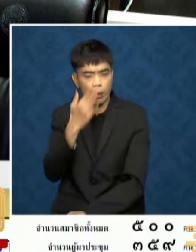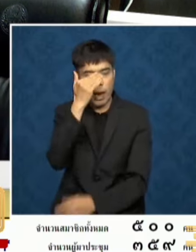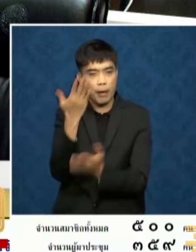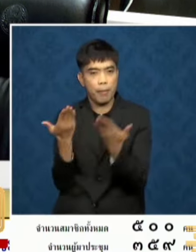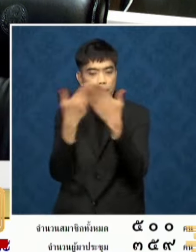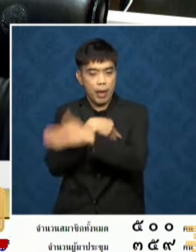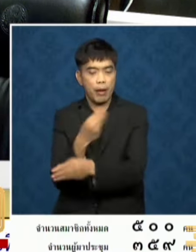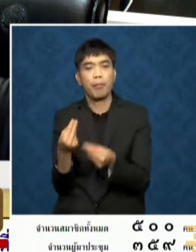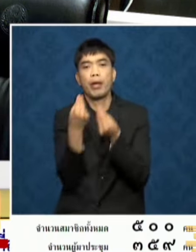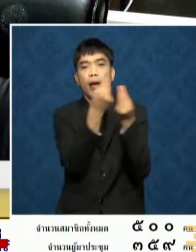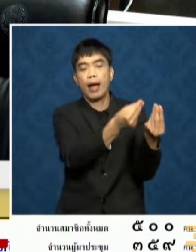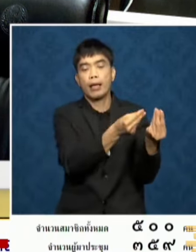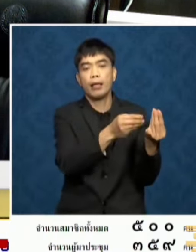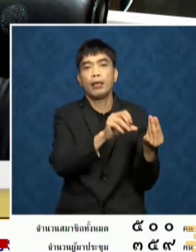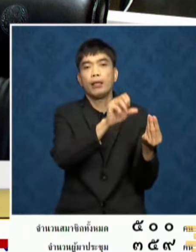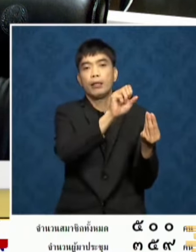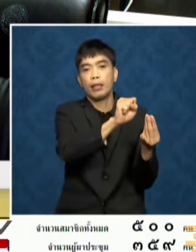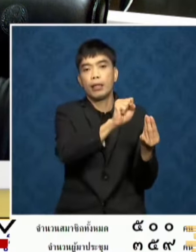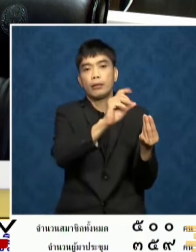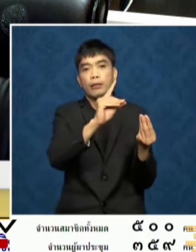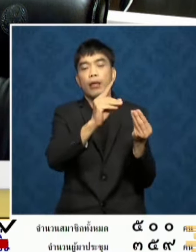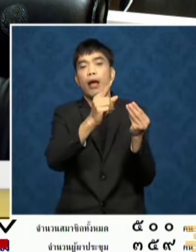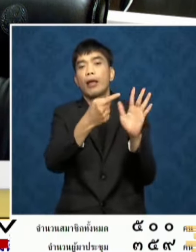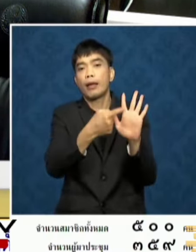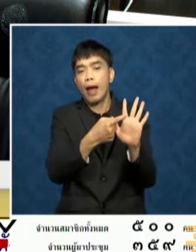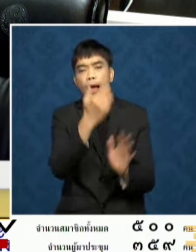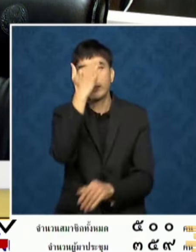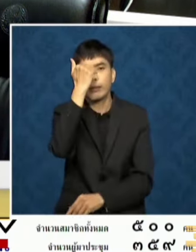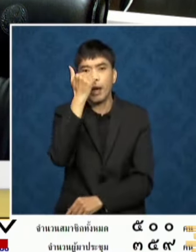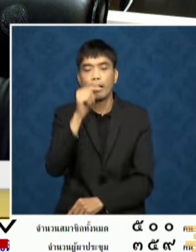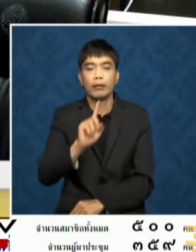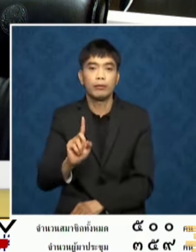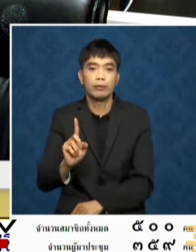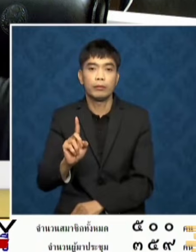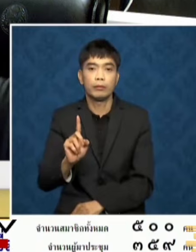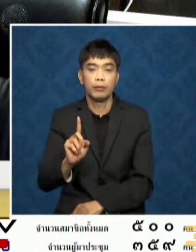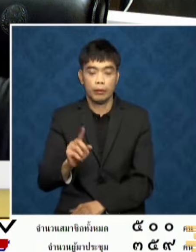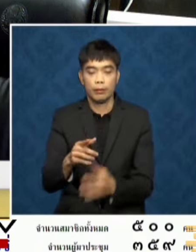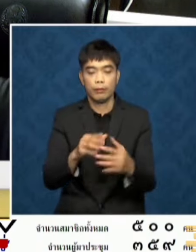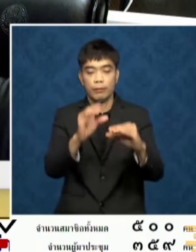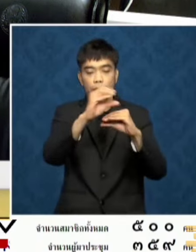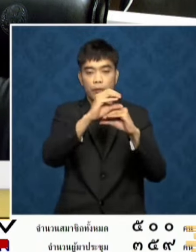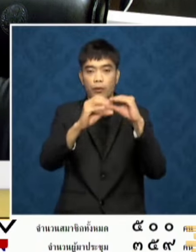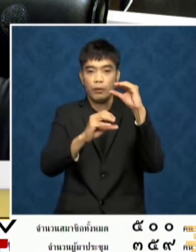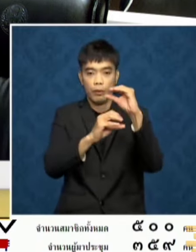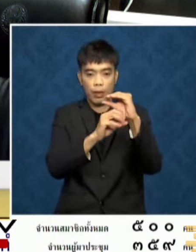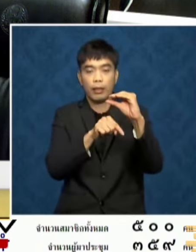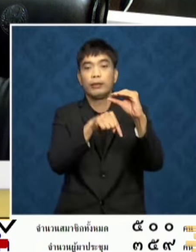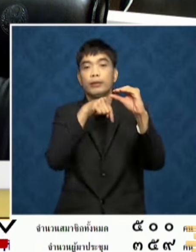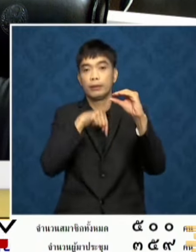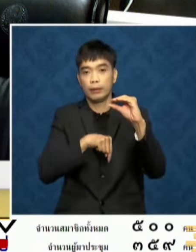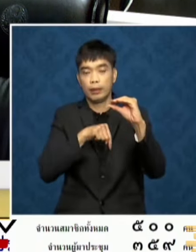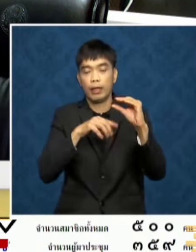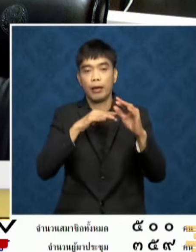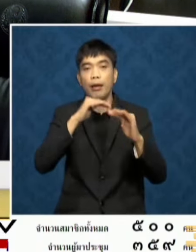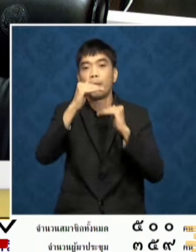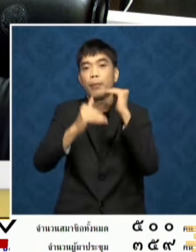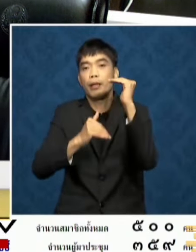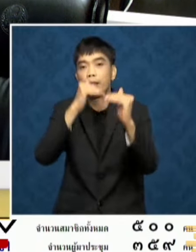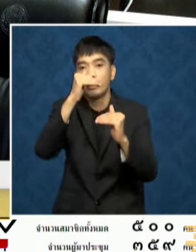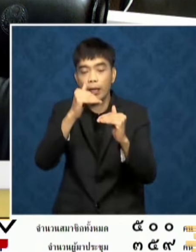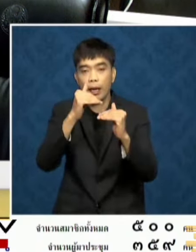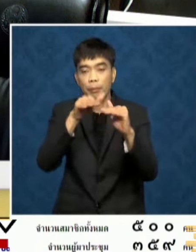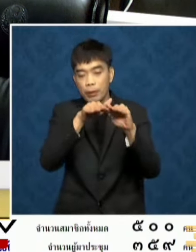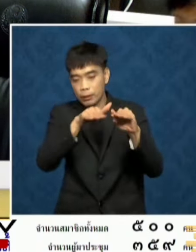ครับอีกโครงการนึงนะครับท่านประธานโครงการศึกษาและพัฒนาโครงสร้างพื้นฐานด้านดิจิตอลถ้า EDA